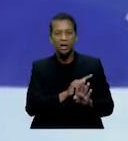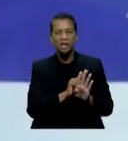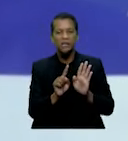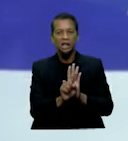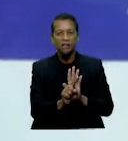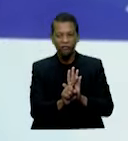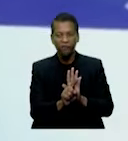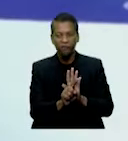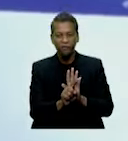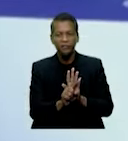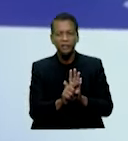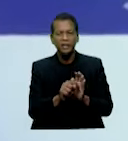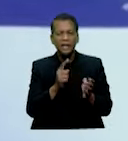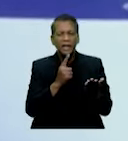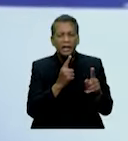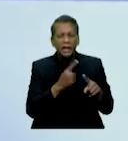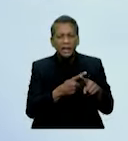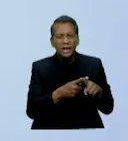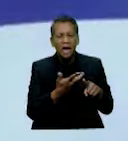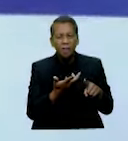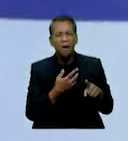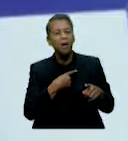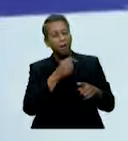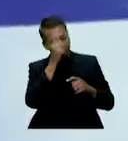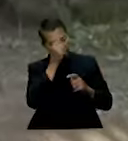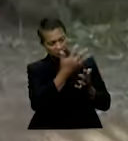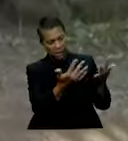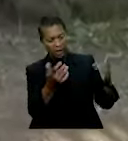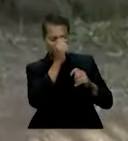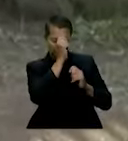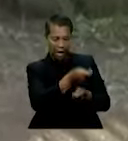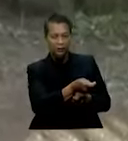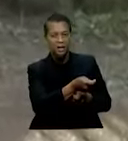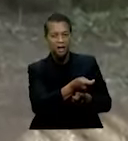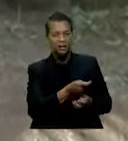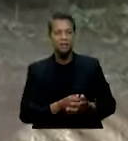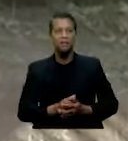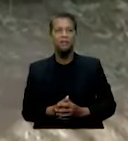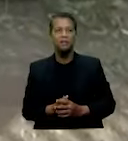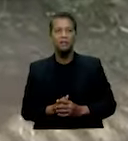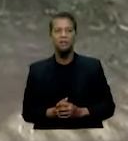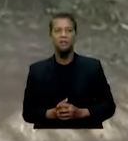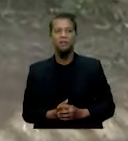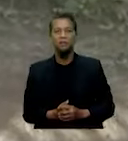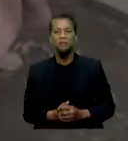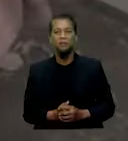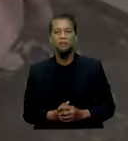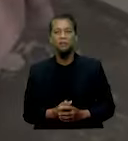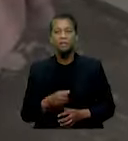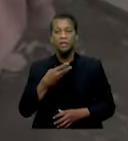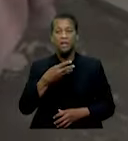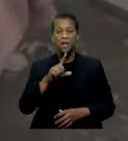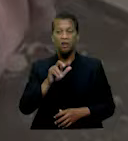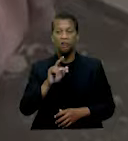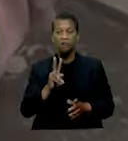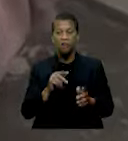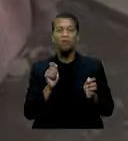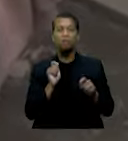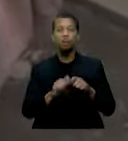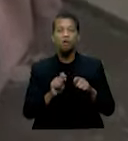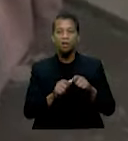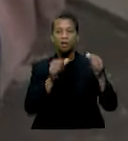intinya untuk pengabdian terhadap masyarakat. Selama ini Ervin membuat banner dan baliho dari sisa tabungan